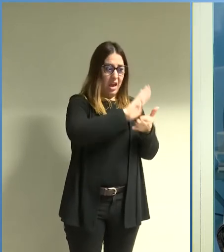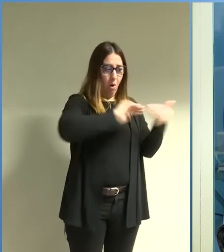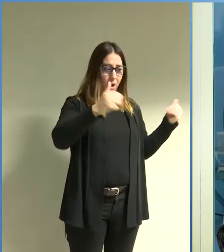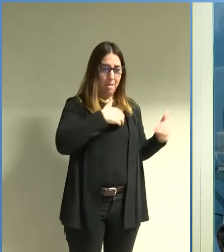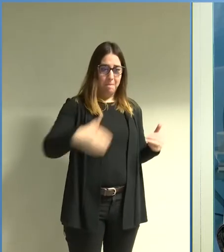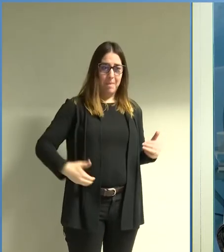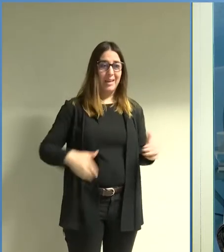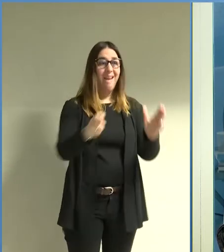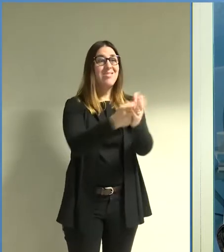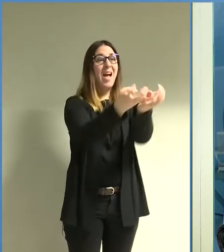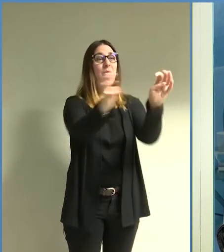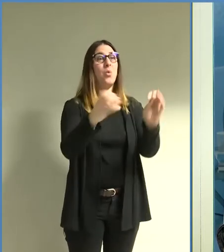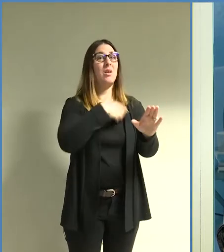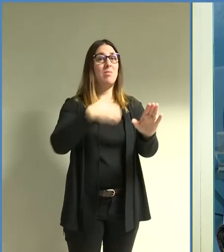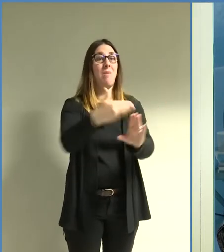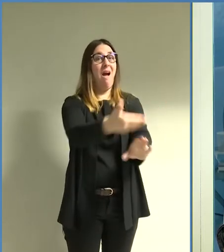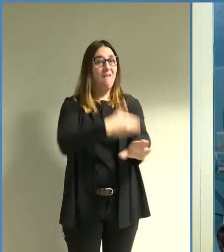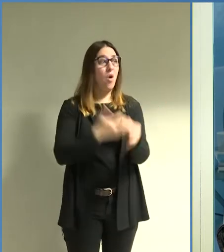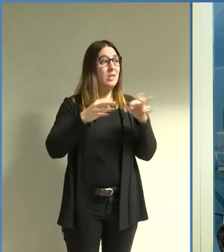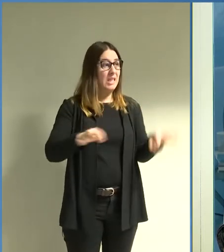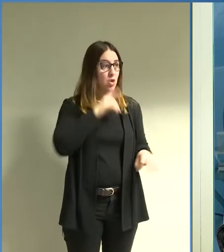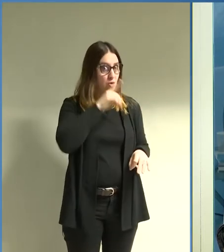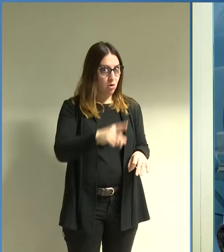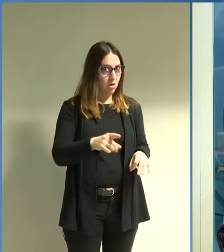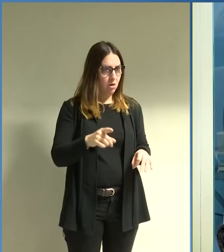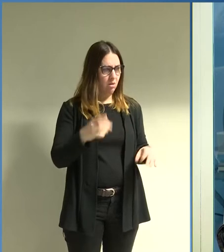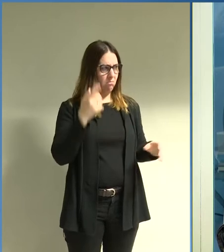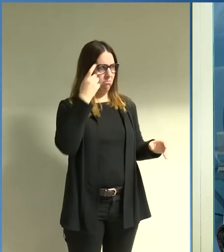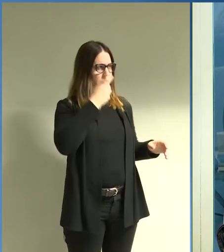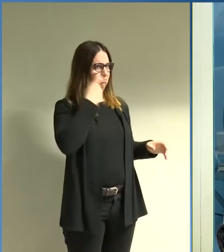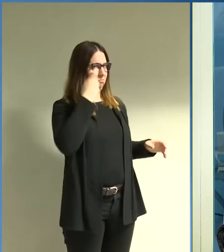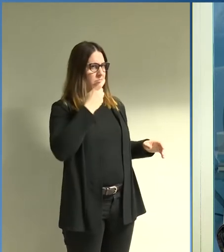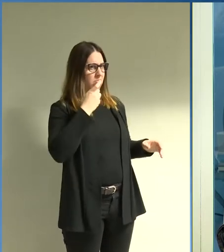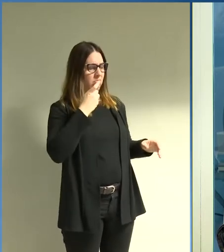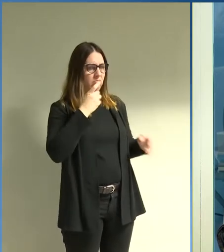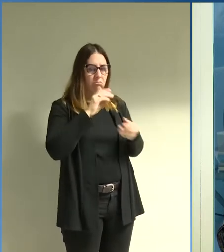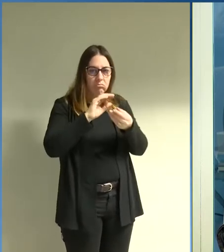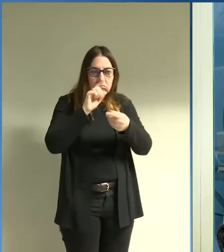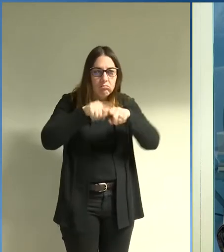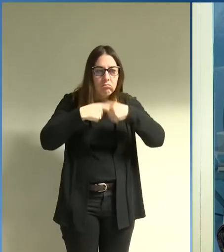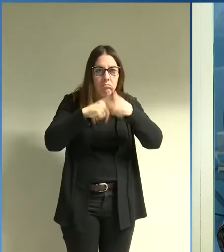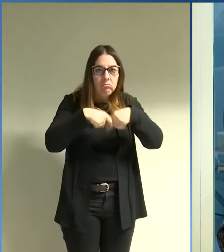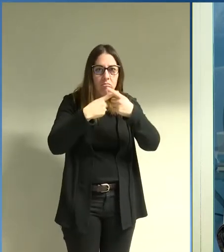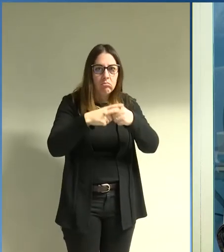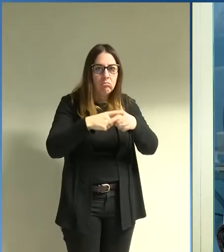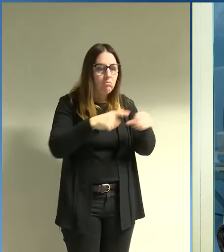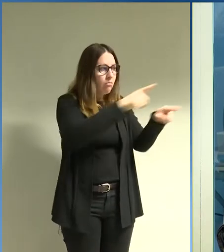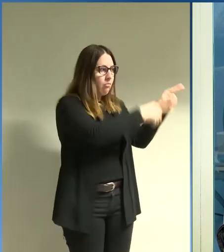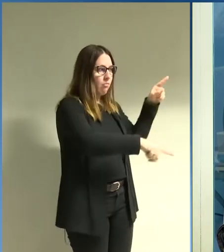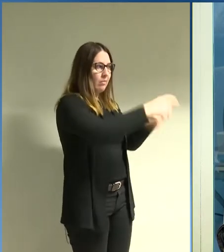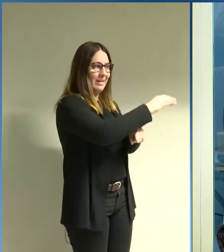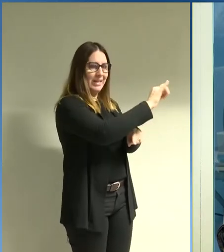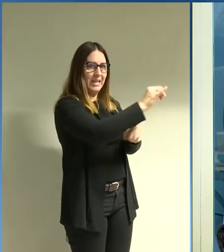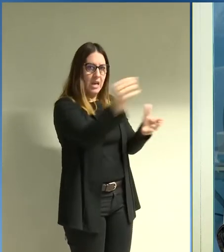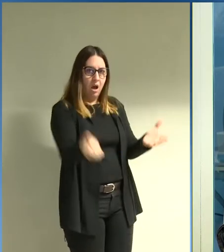moins dix jours avant la date du conseil municipal je vois pas comment les les cci pourrait avoir la question orale